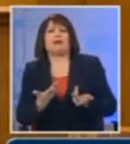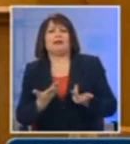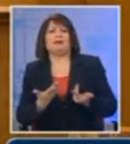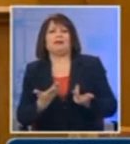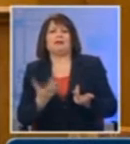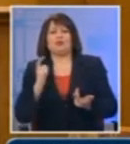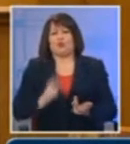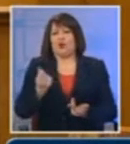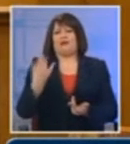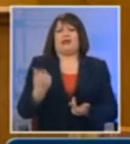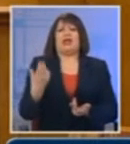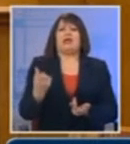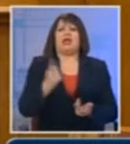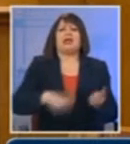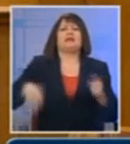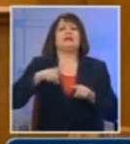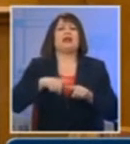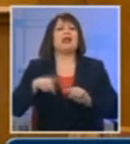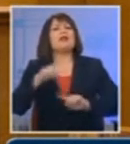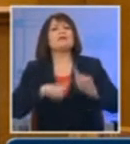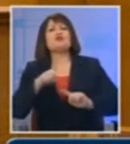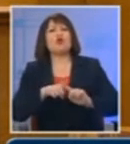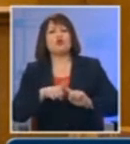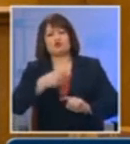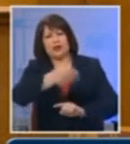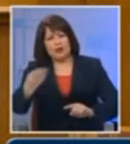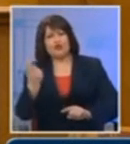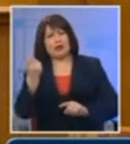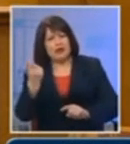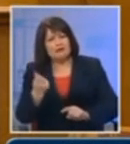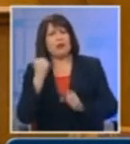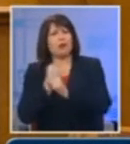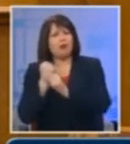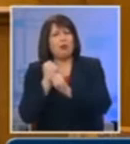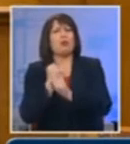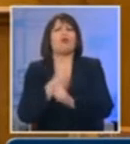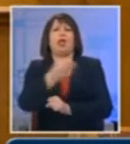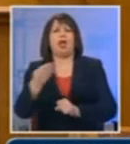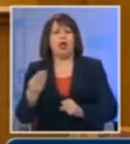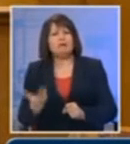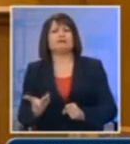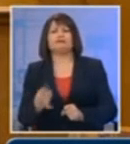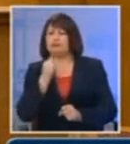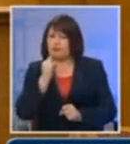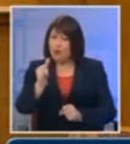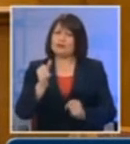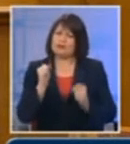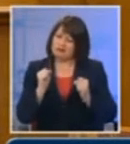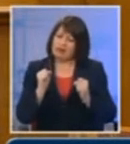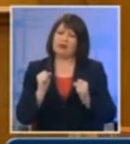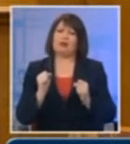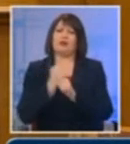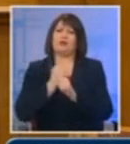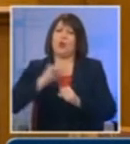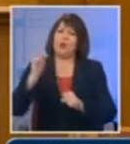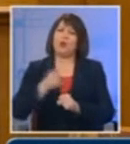που υπάρχει σε αυτήν εδώ τη χώρα, να κατανείμει τους πόρους, το εργατικό δυναμικό, ώστε να έχουν μόνιμη και σταθερή δουλειά όλοι